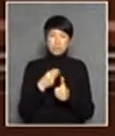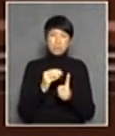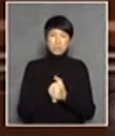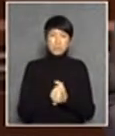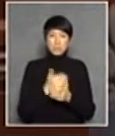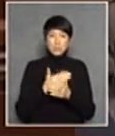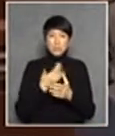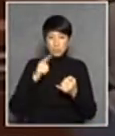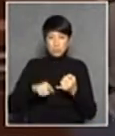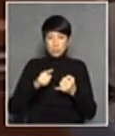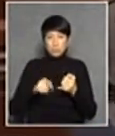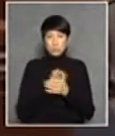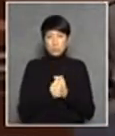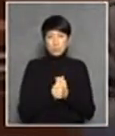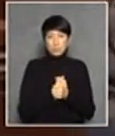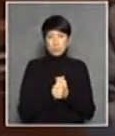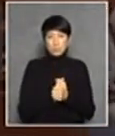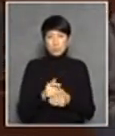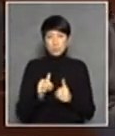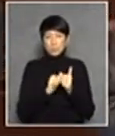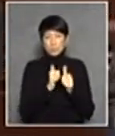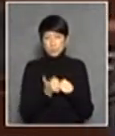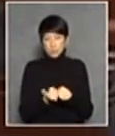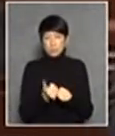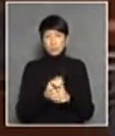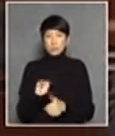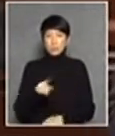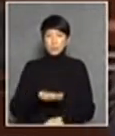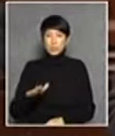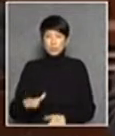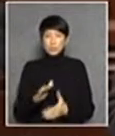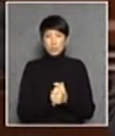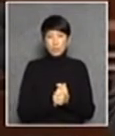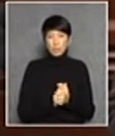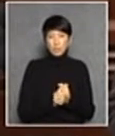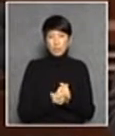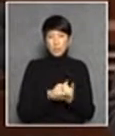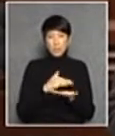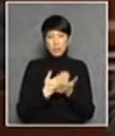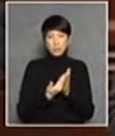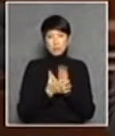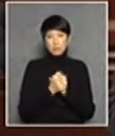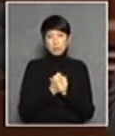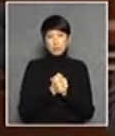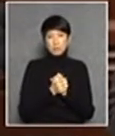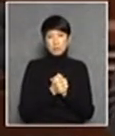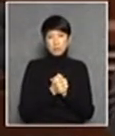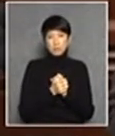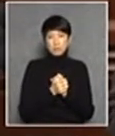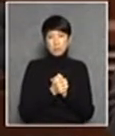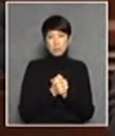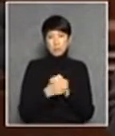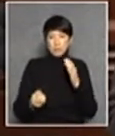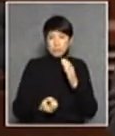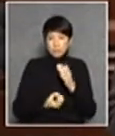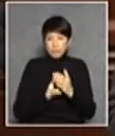最後學唔學習係靠個小朋友自己嘅，佢有興趣，你引發到佢